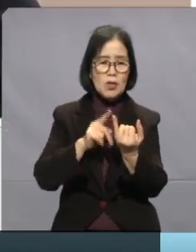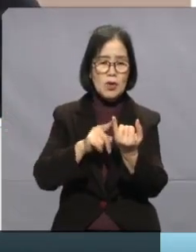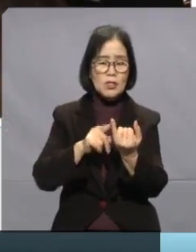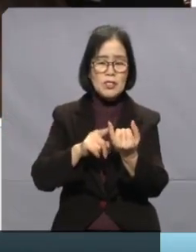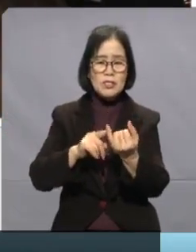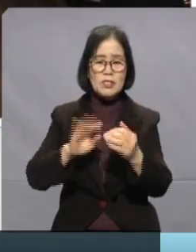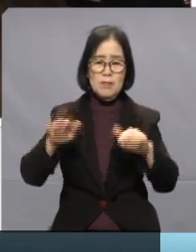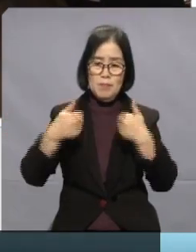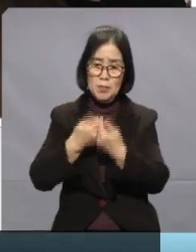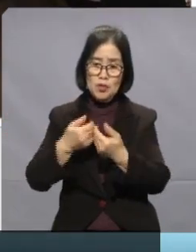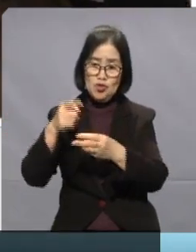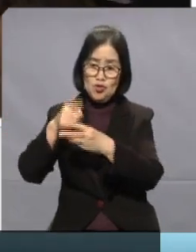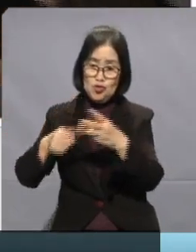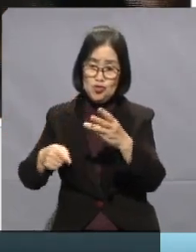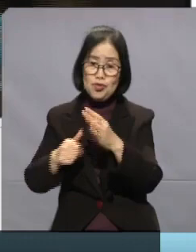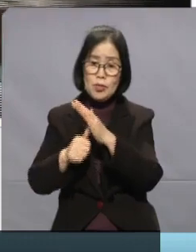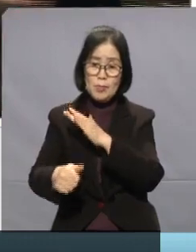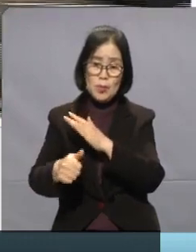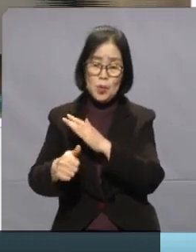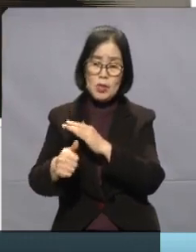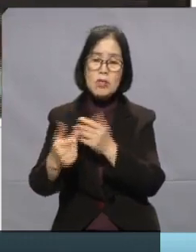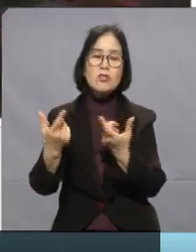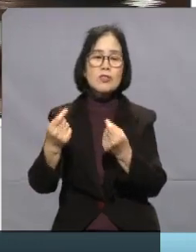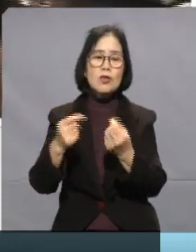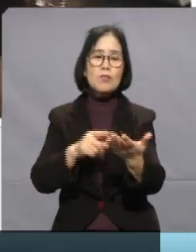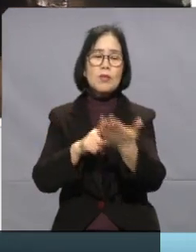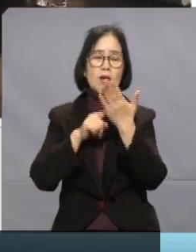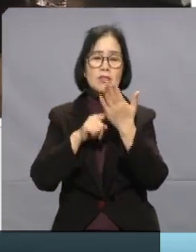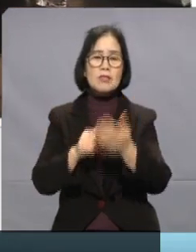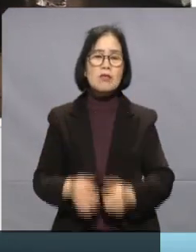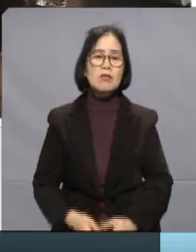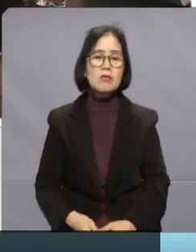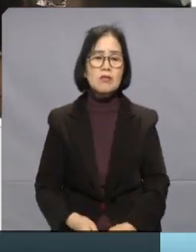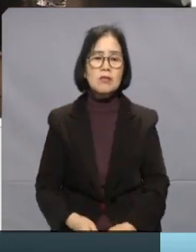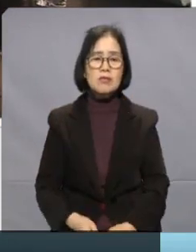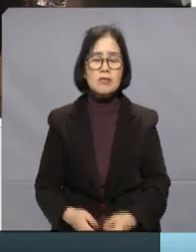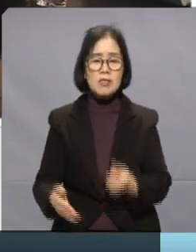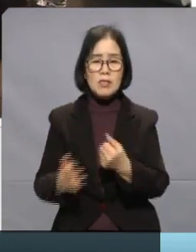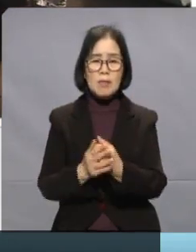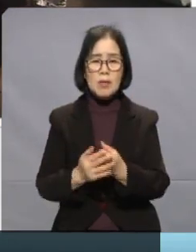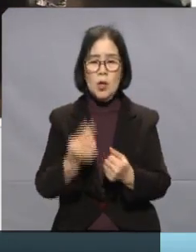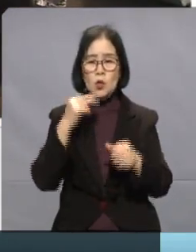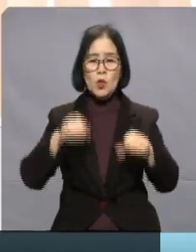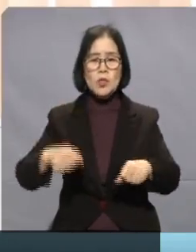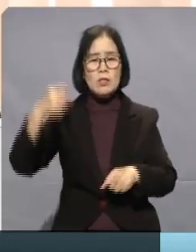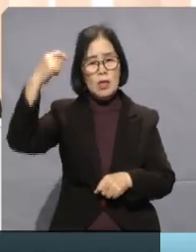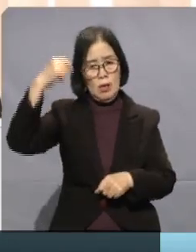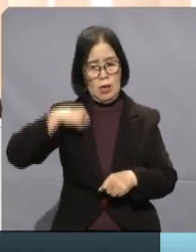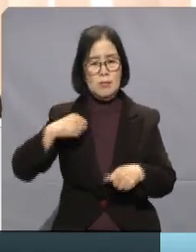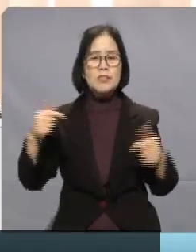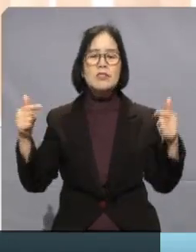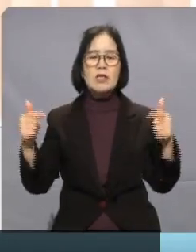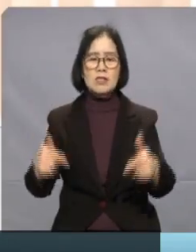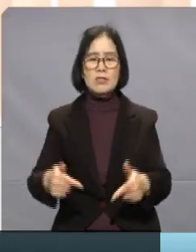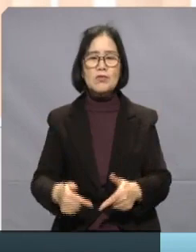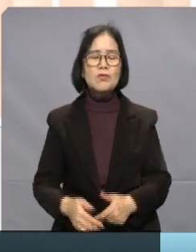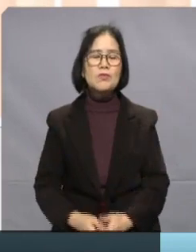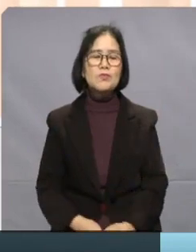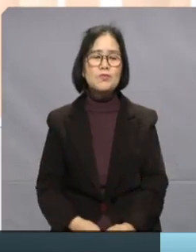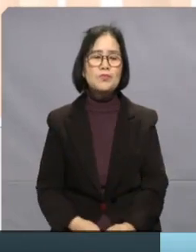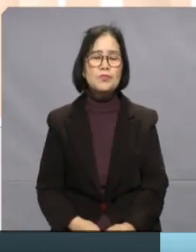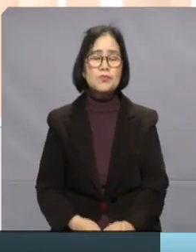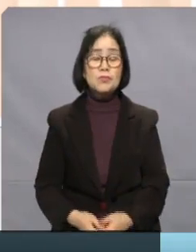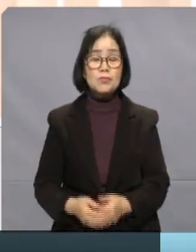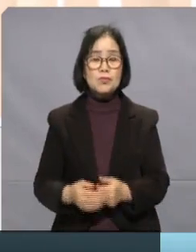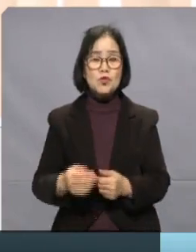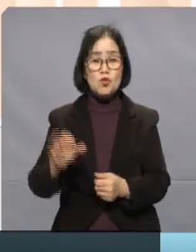비윤 당내 비윤의 대표주자가 된 것처럼 이렇게 부상했지 않습니까 그러다 보니까 존재감은 저절로 사라질 수밖에 없었고 여기에